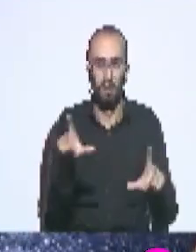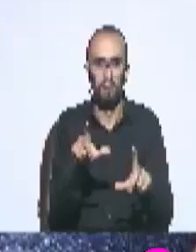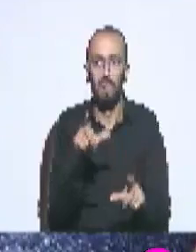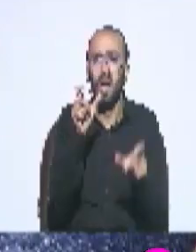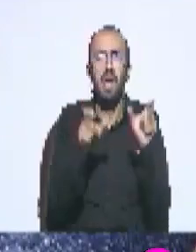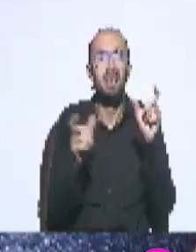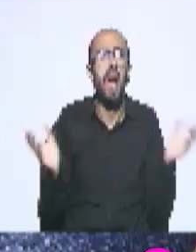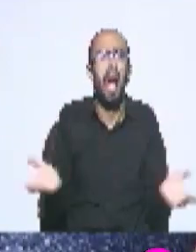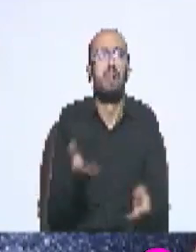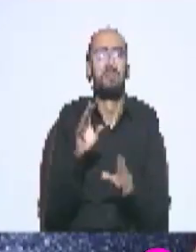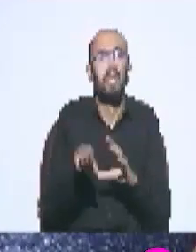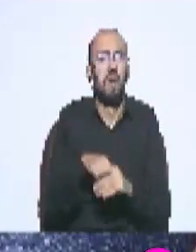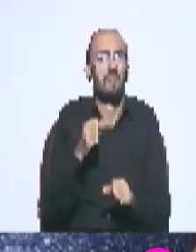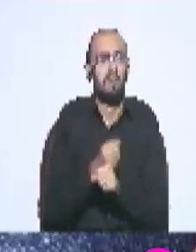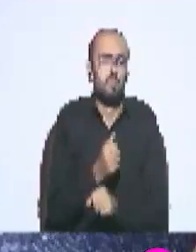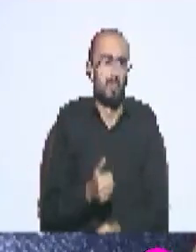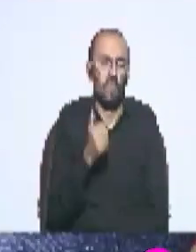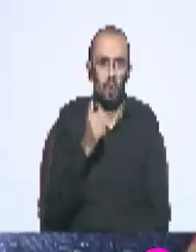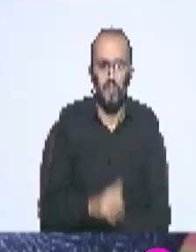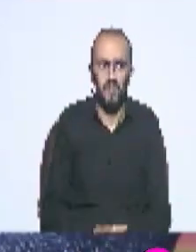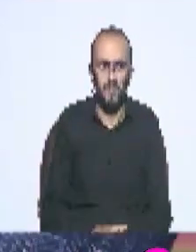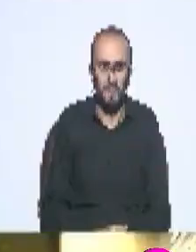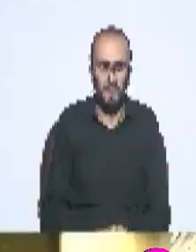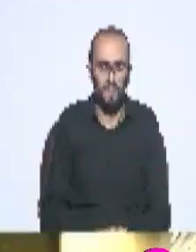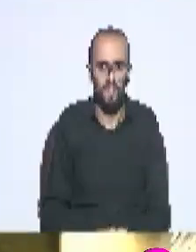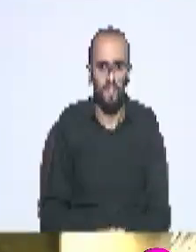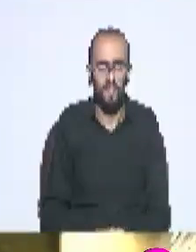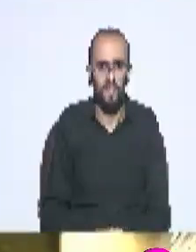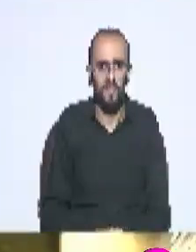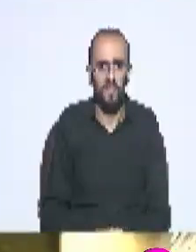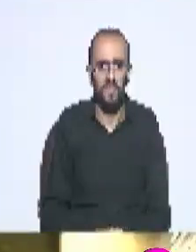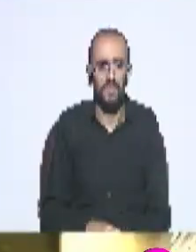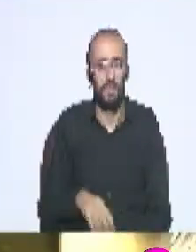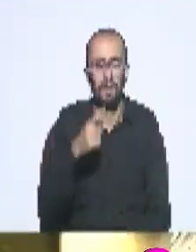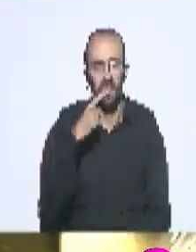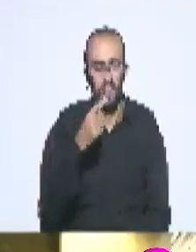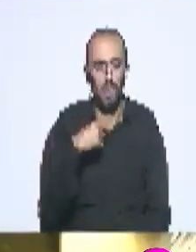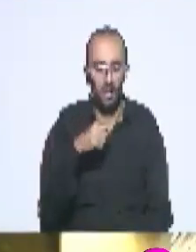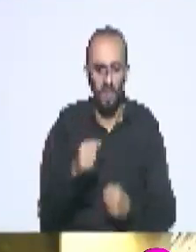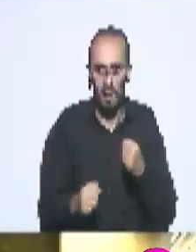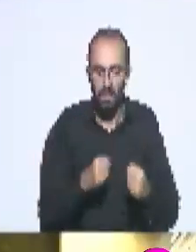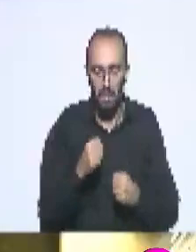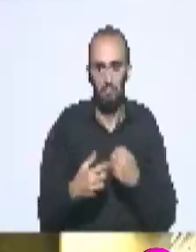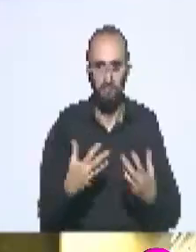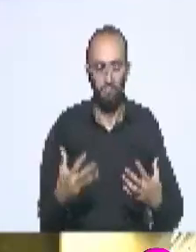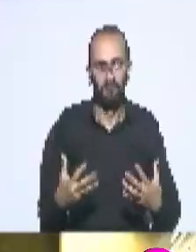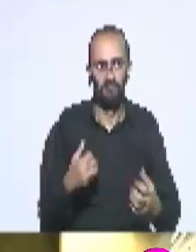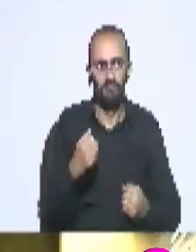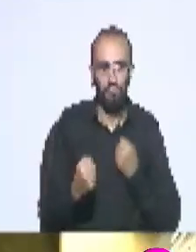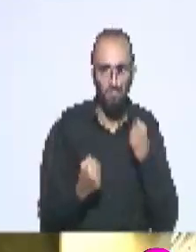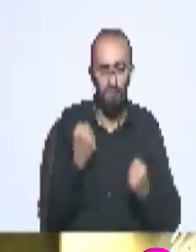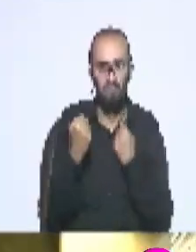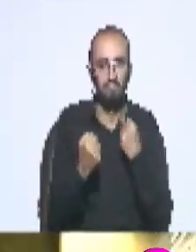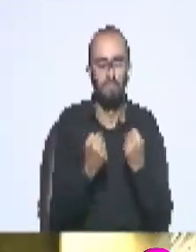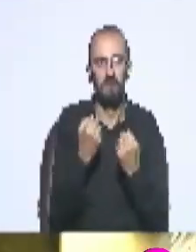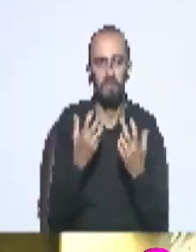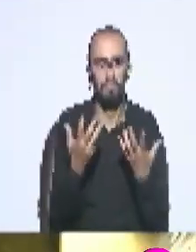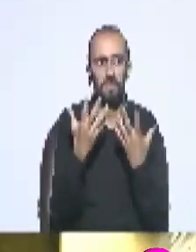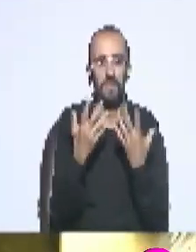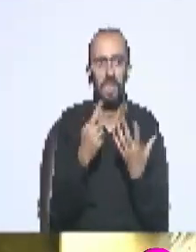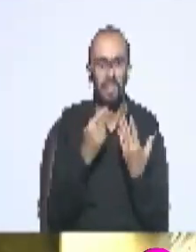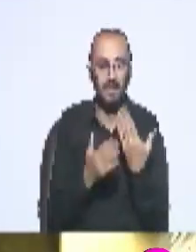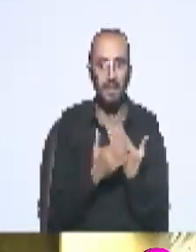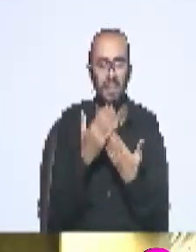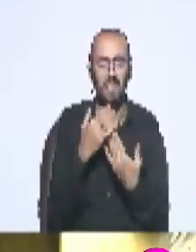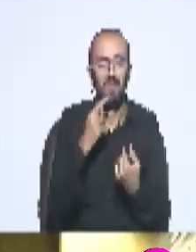النهارده بيسمعنا يبتديها النهارده احنا بقى بنبتدي ان احنا جوانا كده طاقه وعايزين ان احنا نحقق بيها نجاح فانا